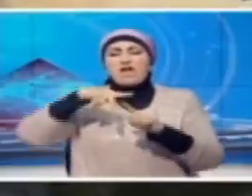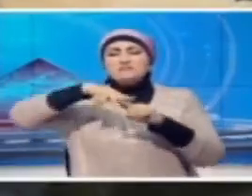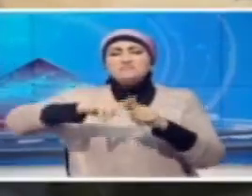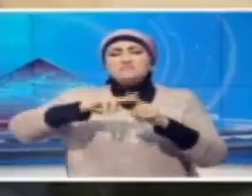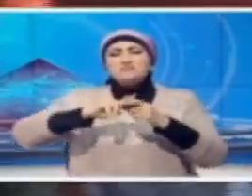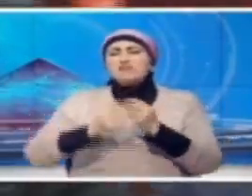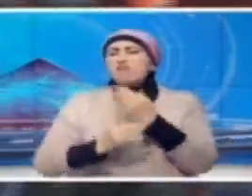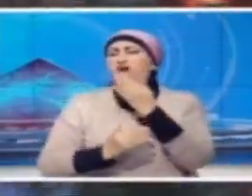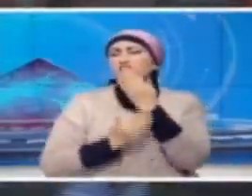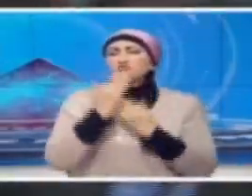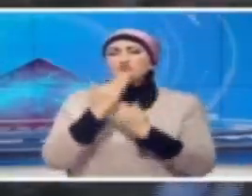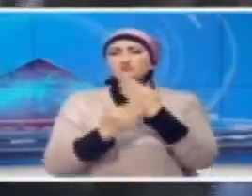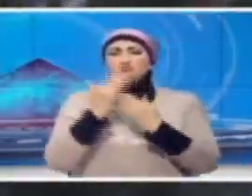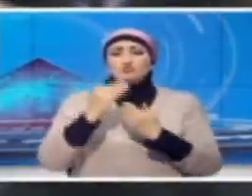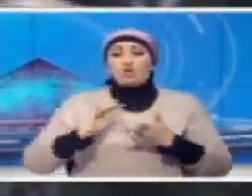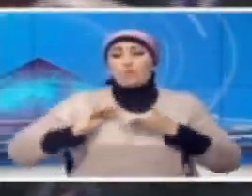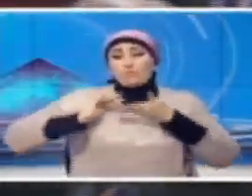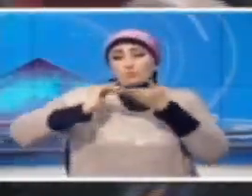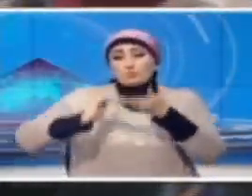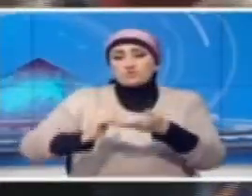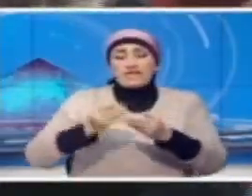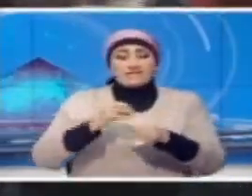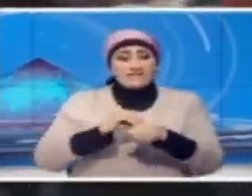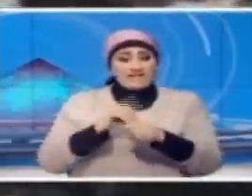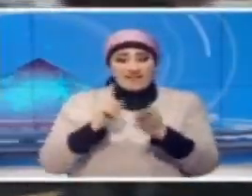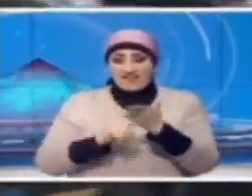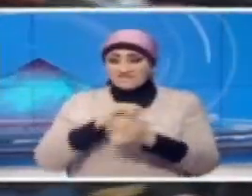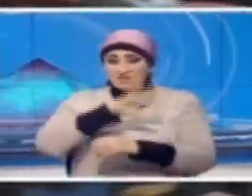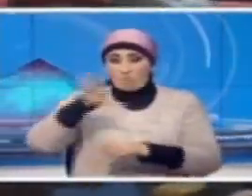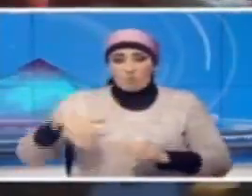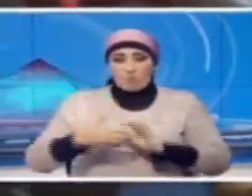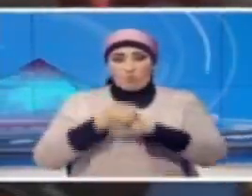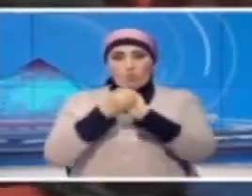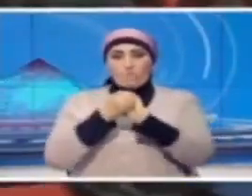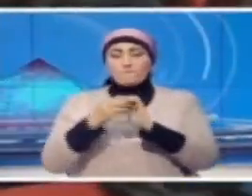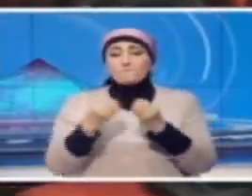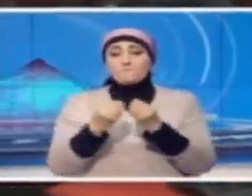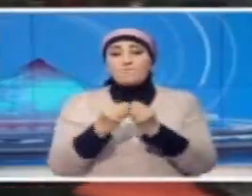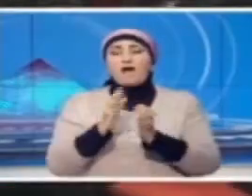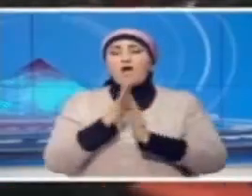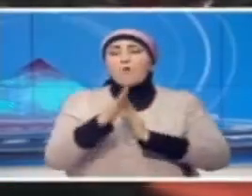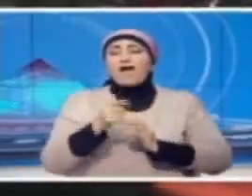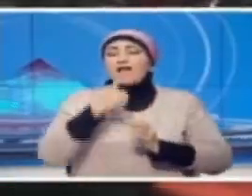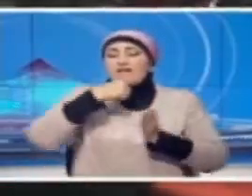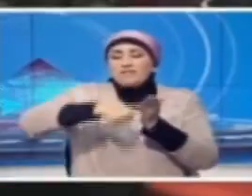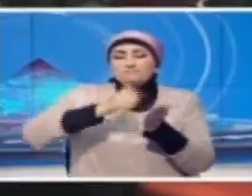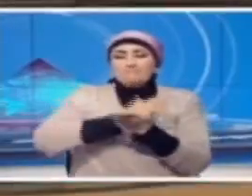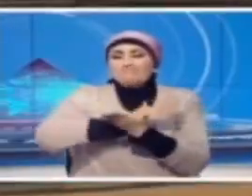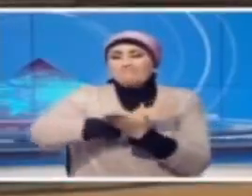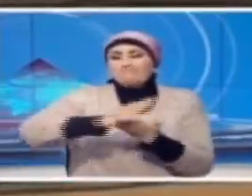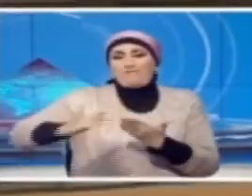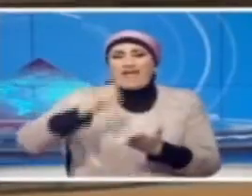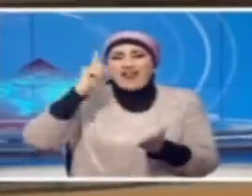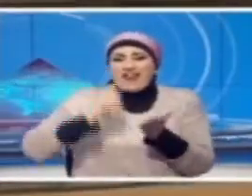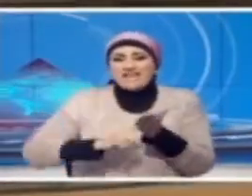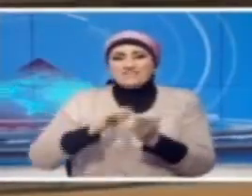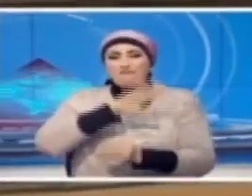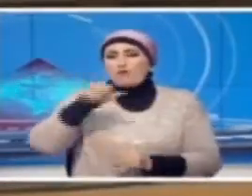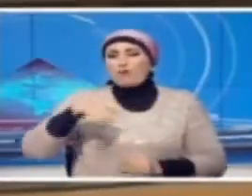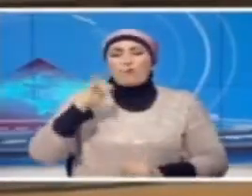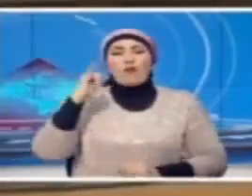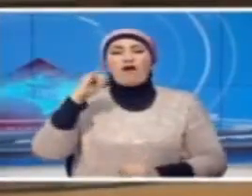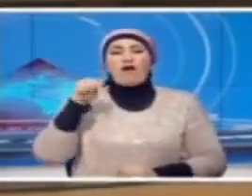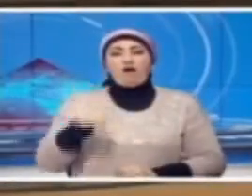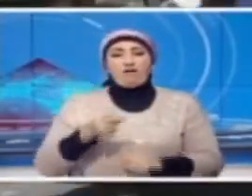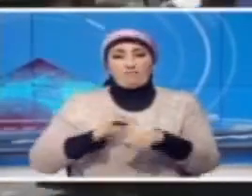الجديدة. وطالب المشاركون بضرورة توحيد الجهود للقضاء على الأمية وسد منابعها في الوطن العربي